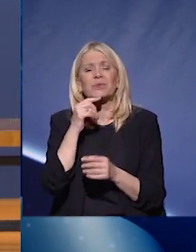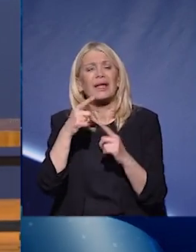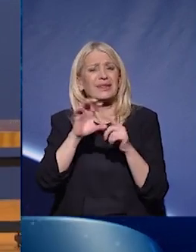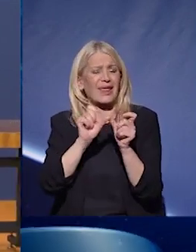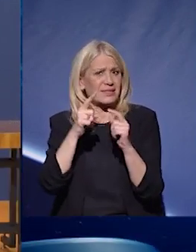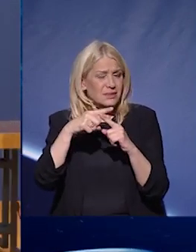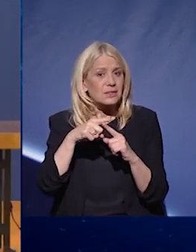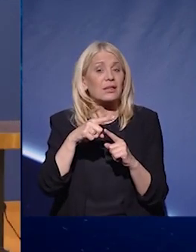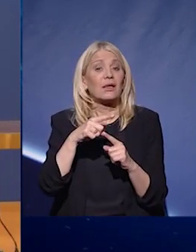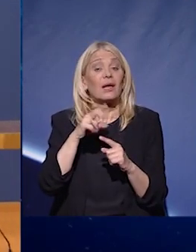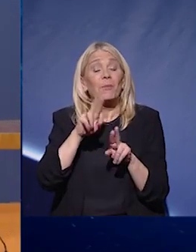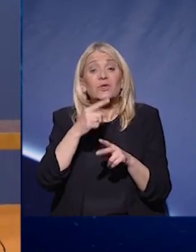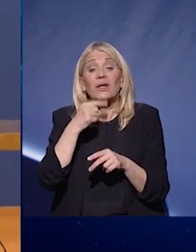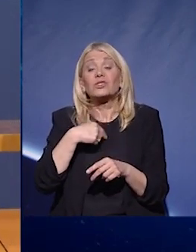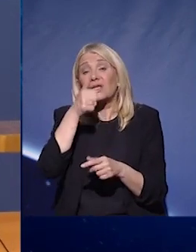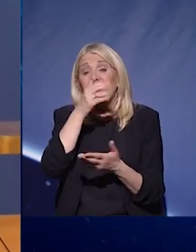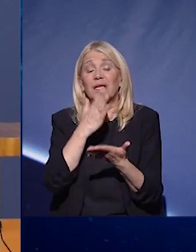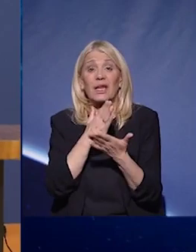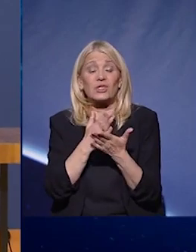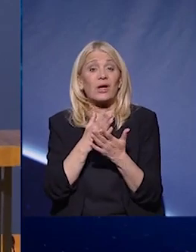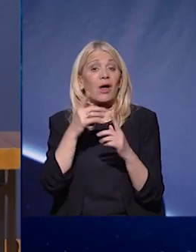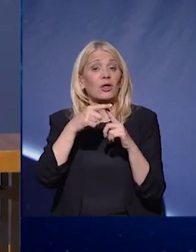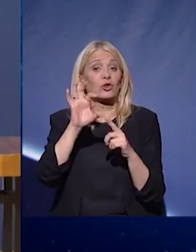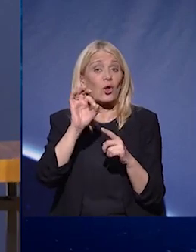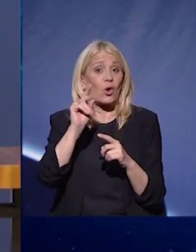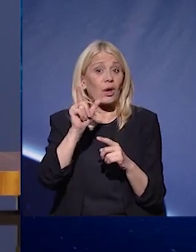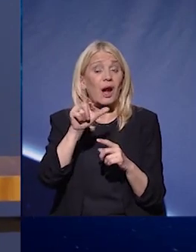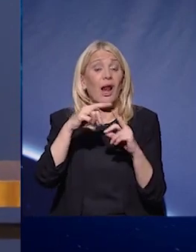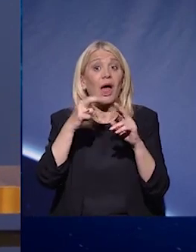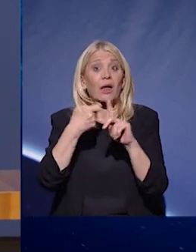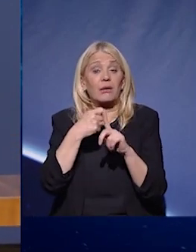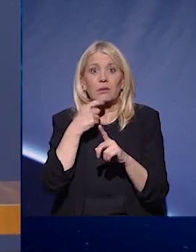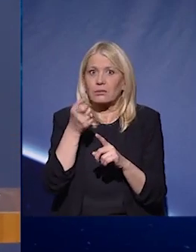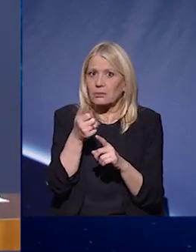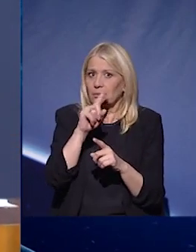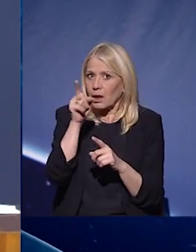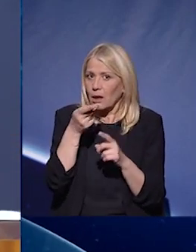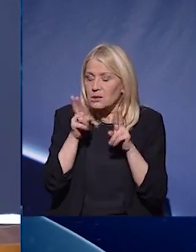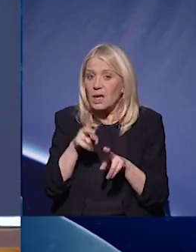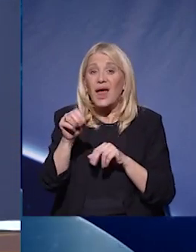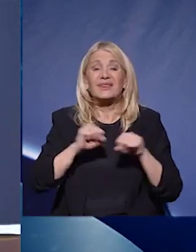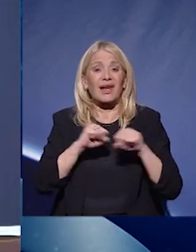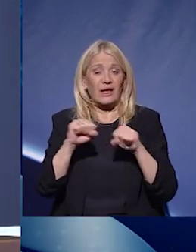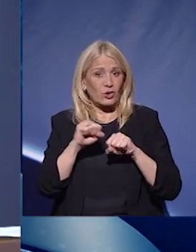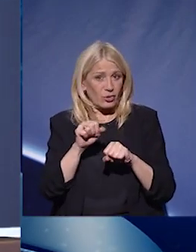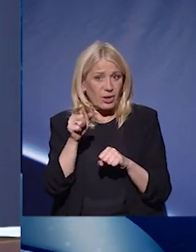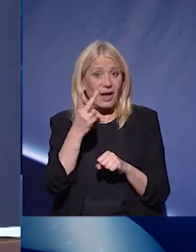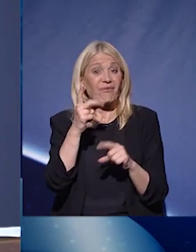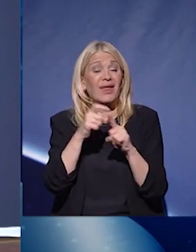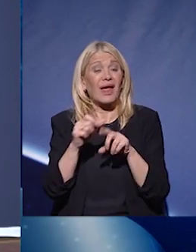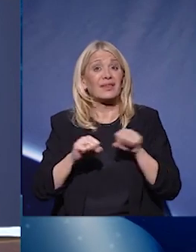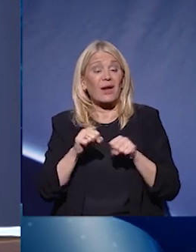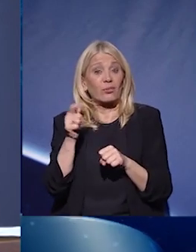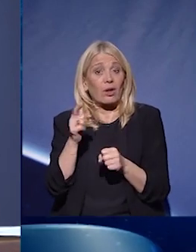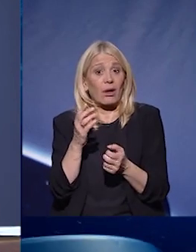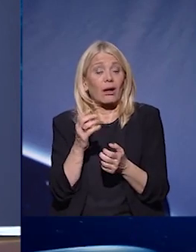testiranje. Možete da nam kažete šta se dešava na Torlaku? Da li je istina da je direktorka, odnosno VD direktorke obolela, da